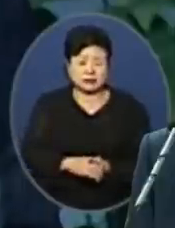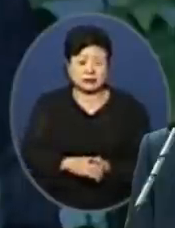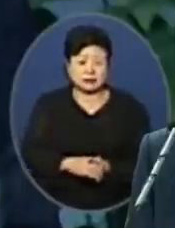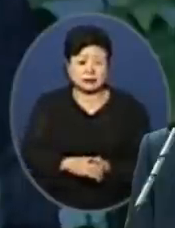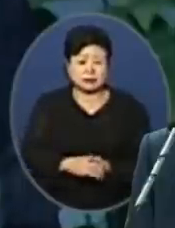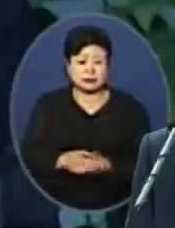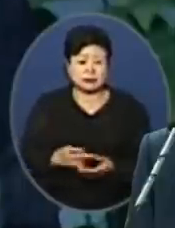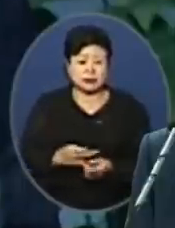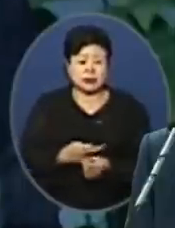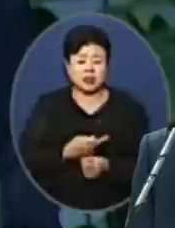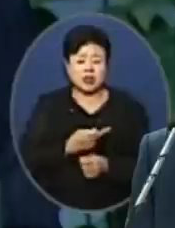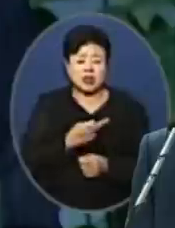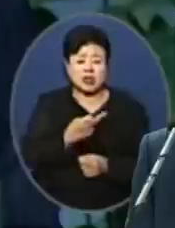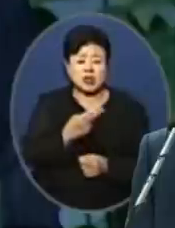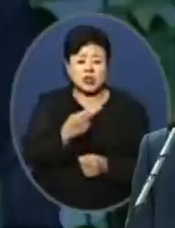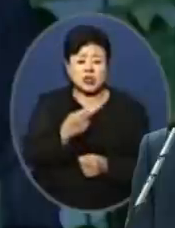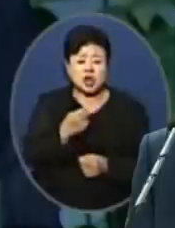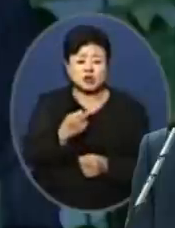12형 되는 천사를